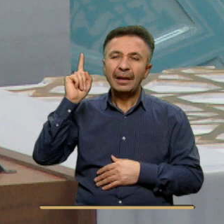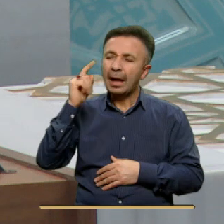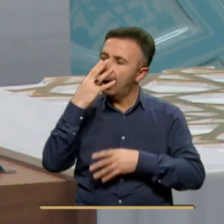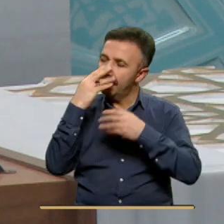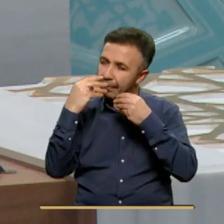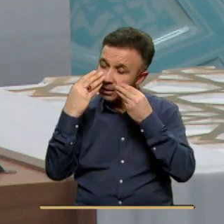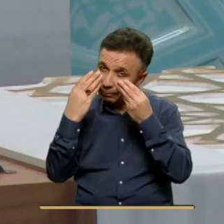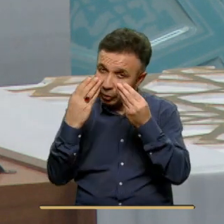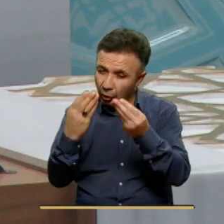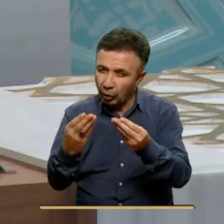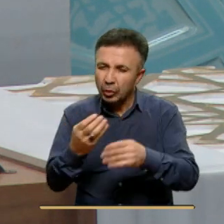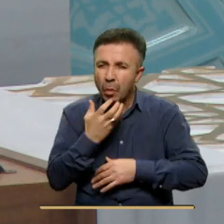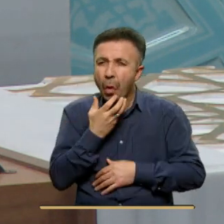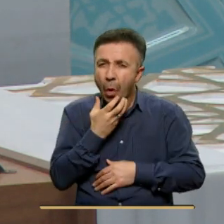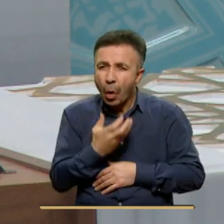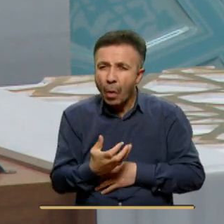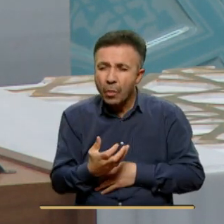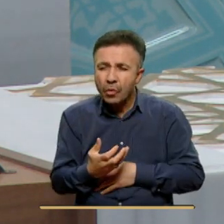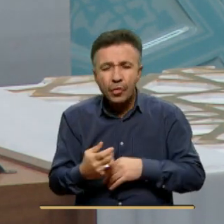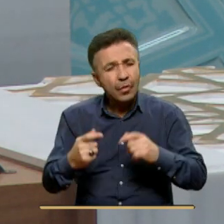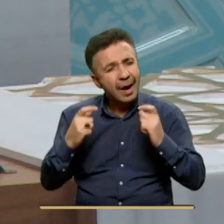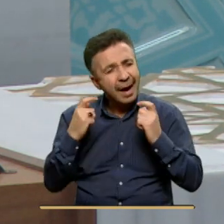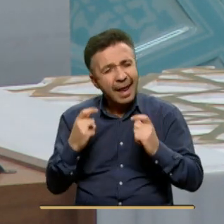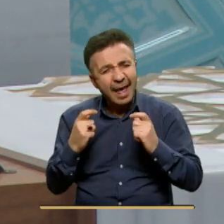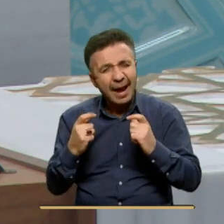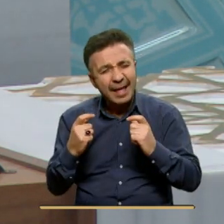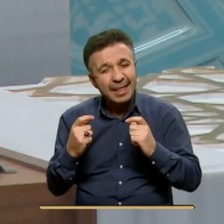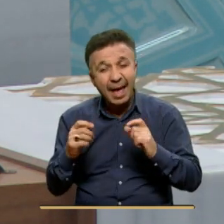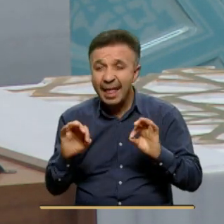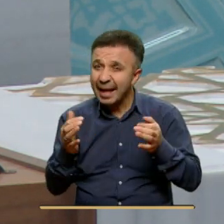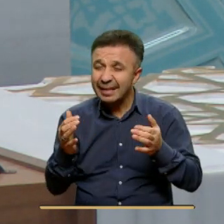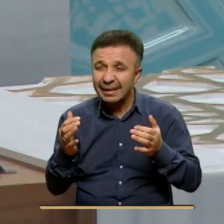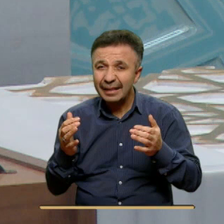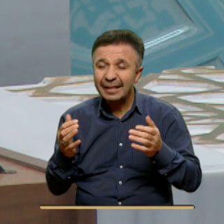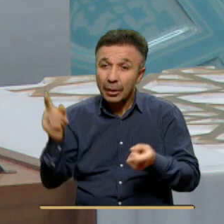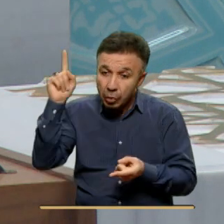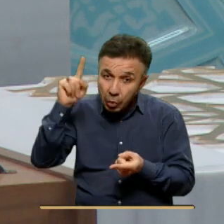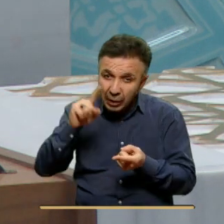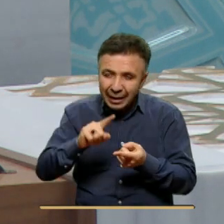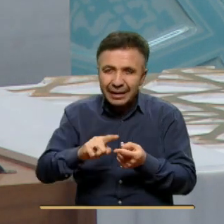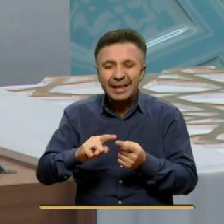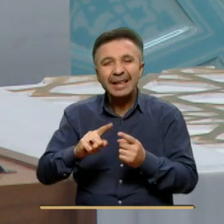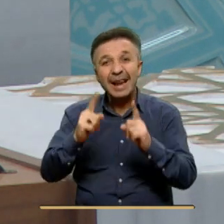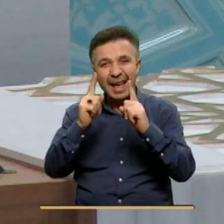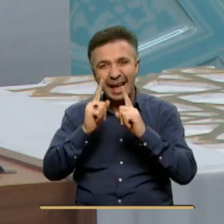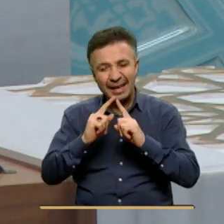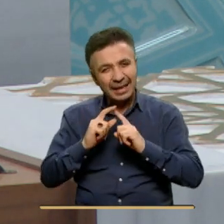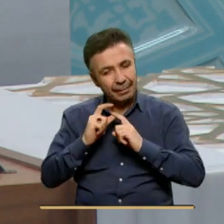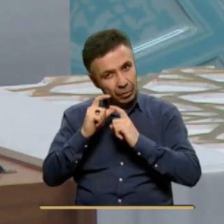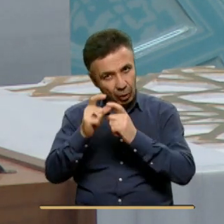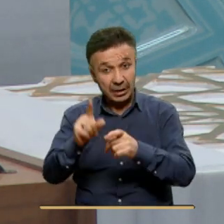bahşetmiş olduğu o ömrü nerede ve nasıl geçirdiğinin hesabı. Ve